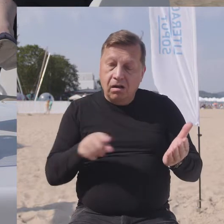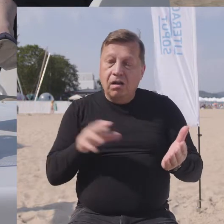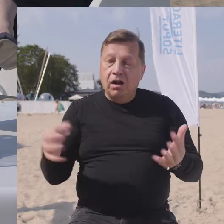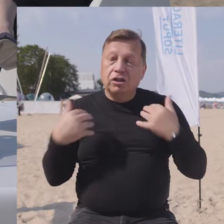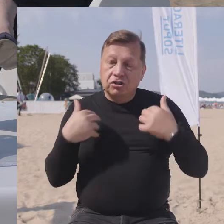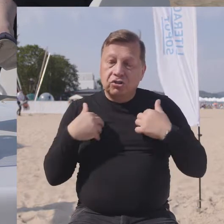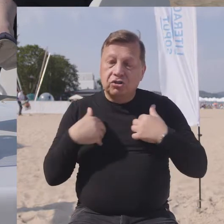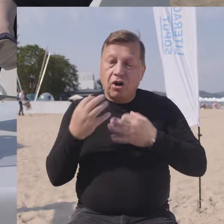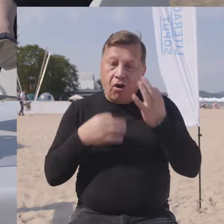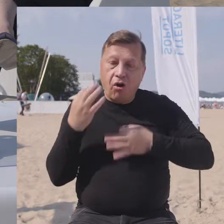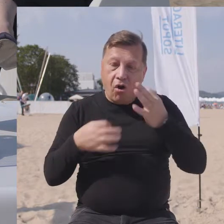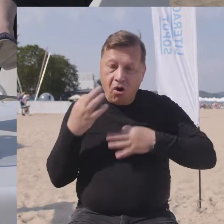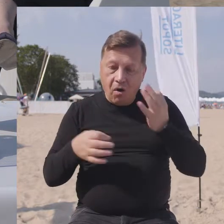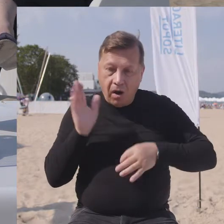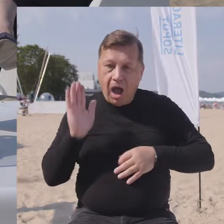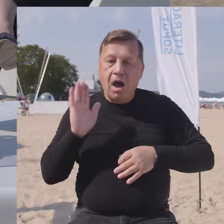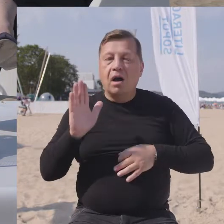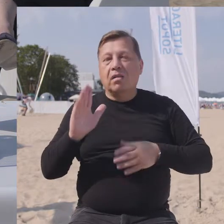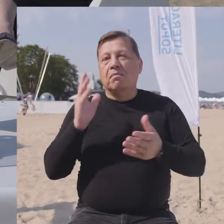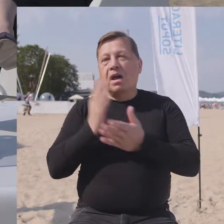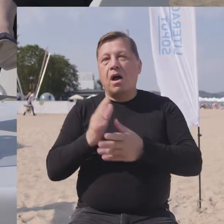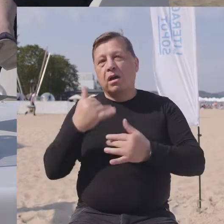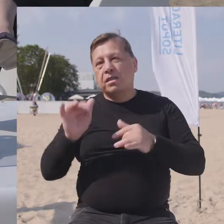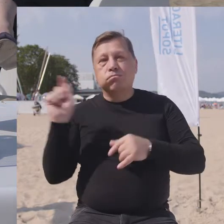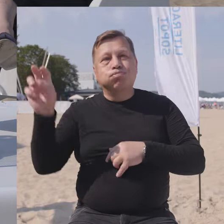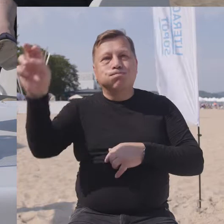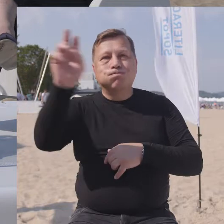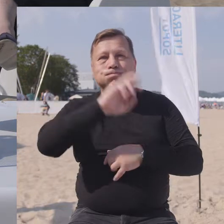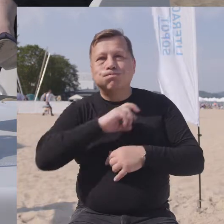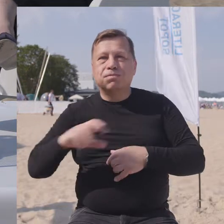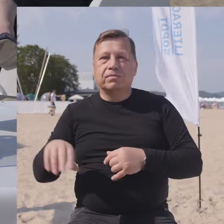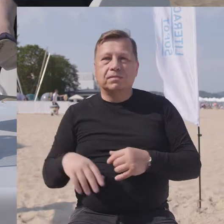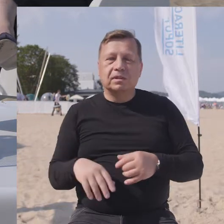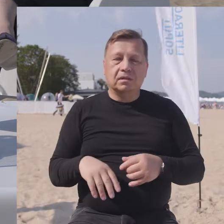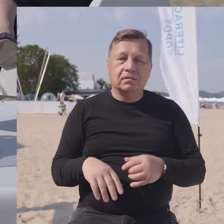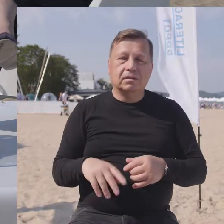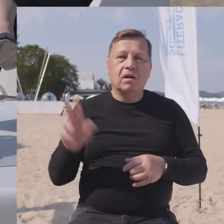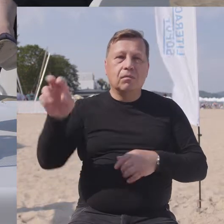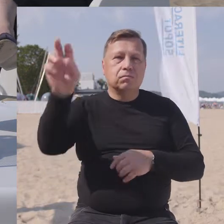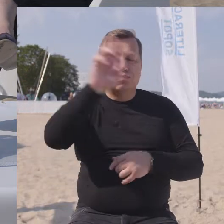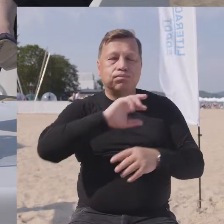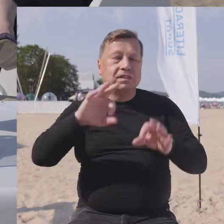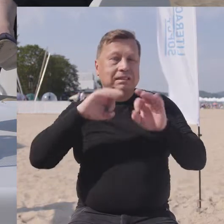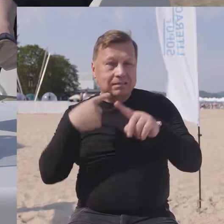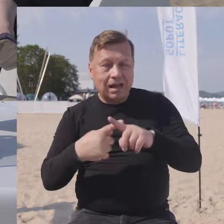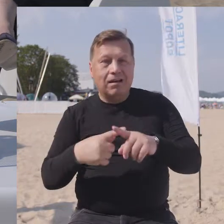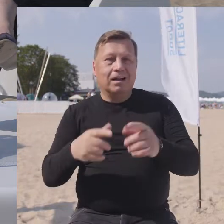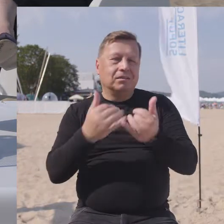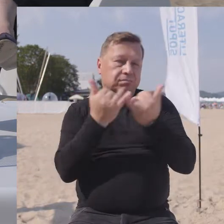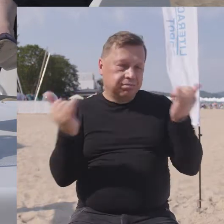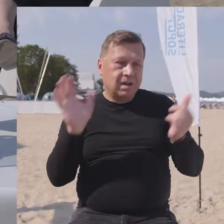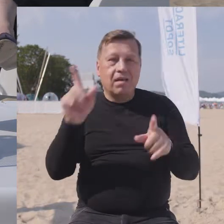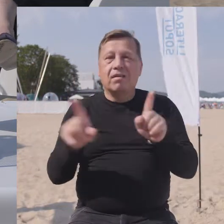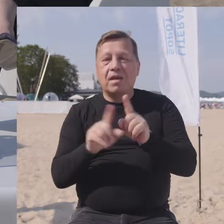życiu, później nie tylko o podbojach erotycznych, ale również o podbojach finansowych, ponieważ w dużej mierze